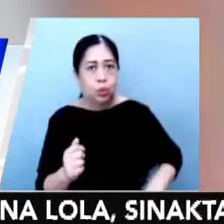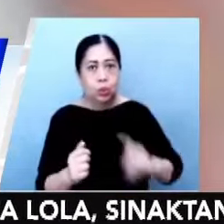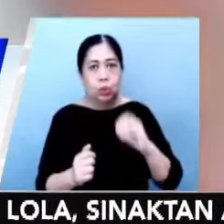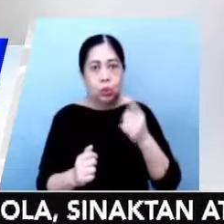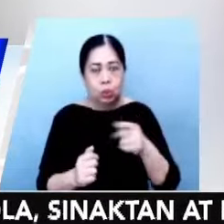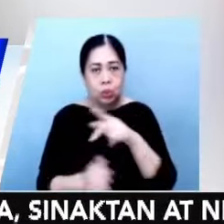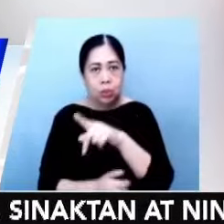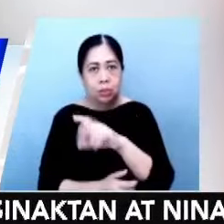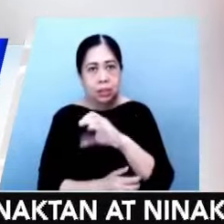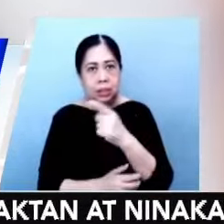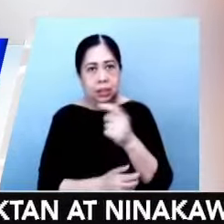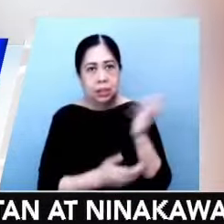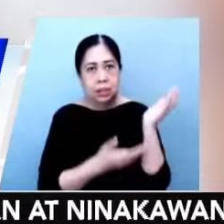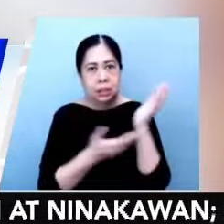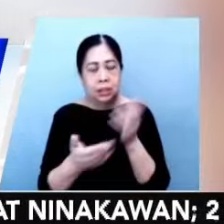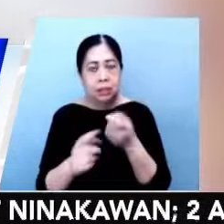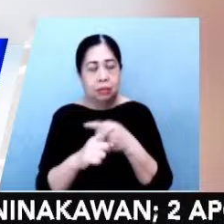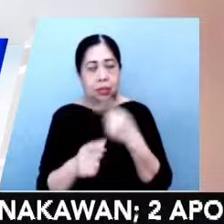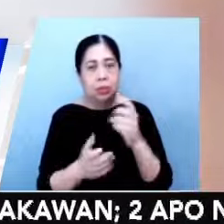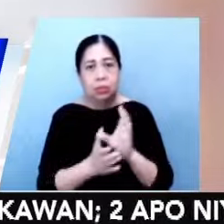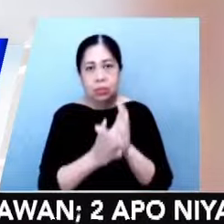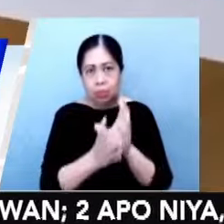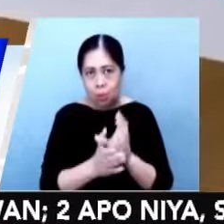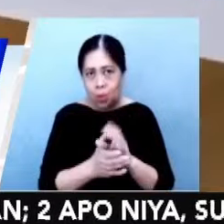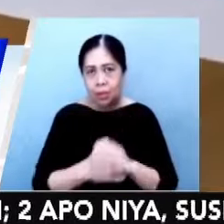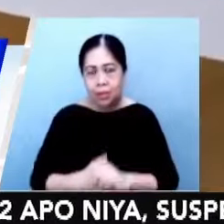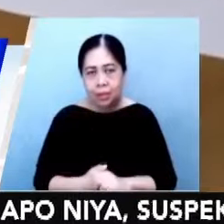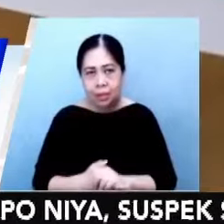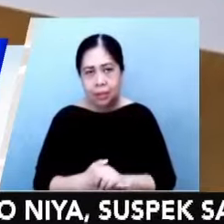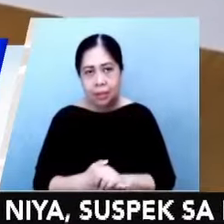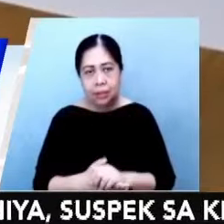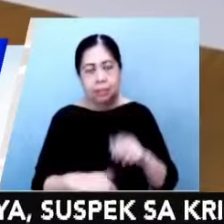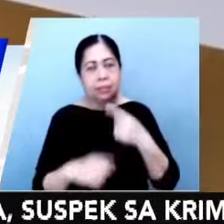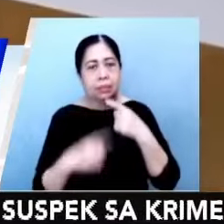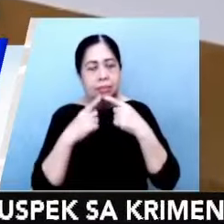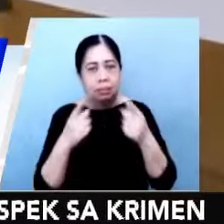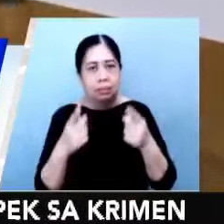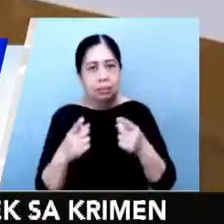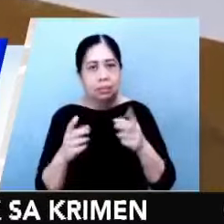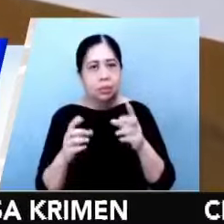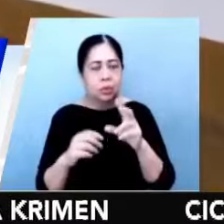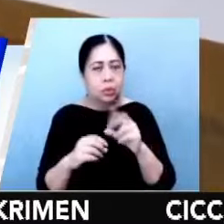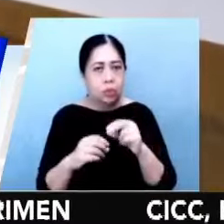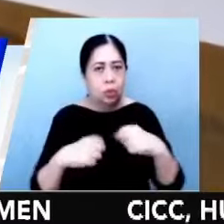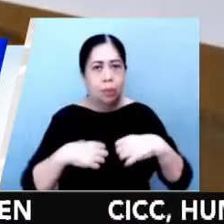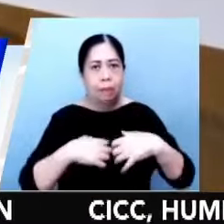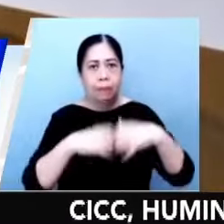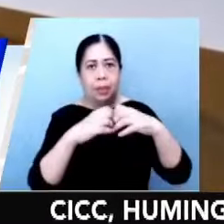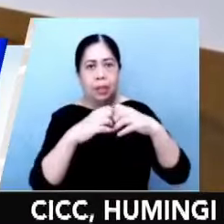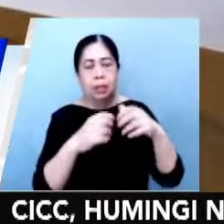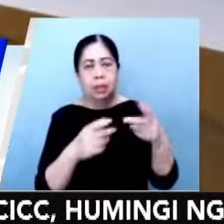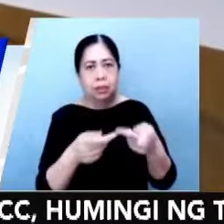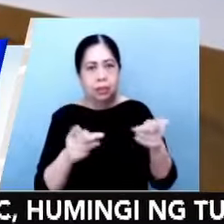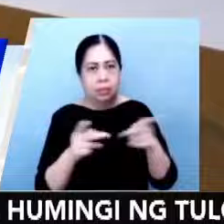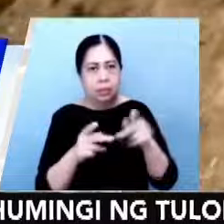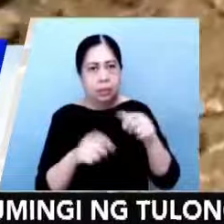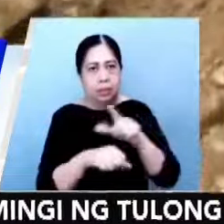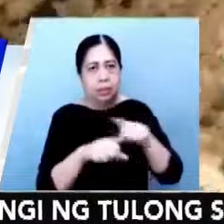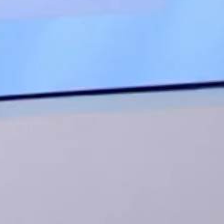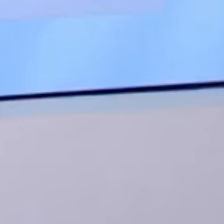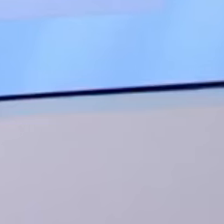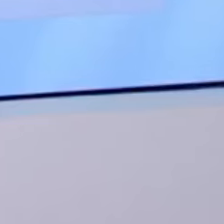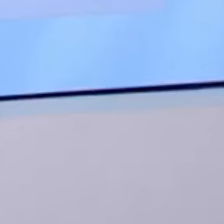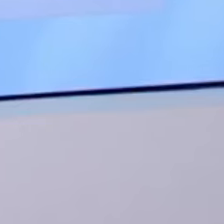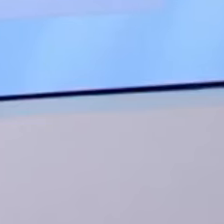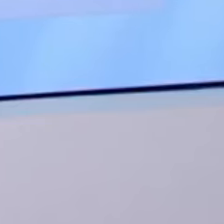ibinyahe pa mula Zamboanga del Sur idineklara ng no build zone ang pinangyarihan ng L slide sa Davao de